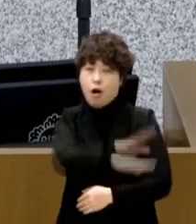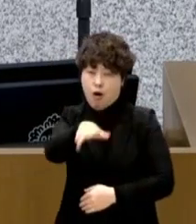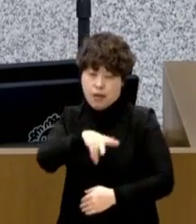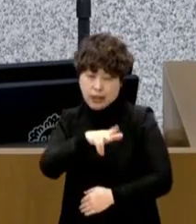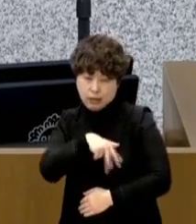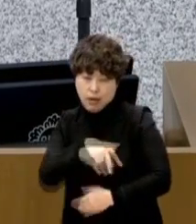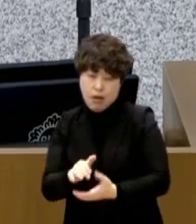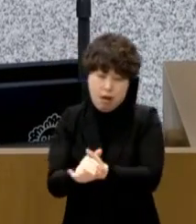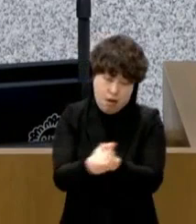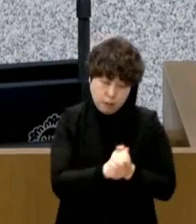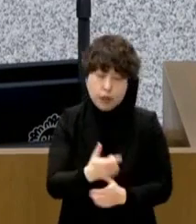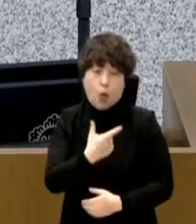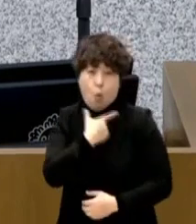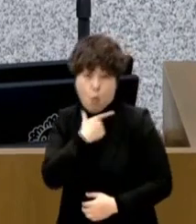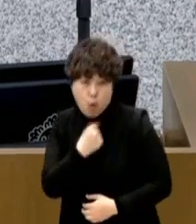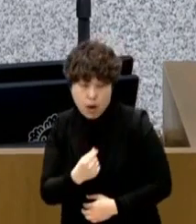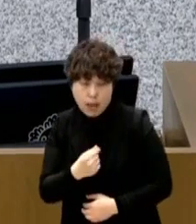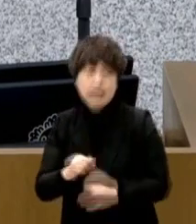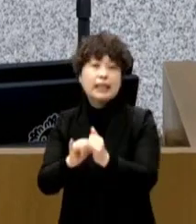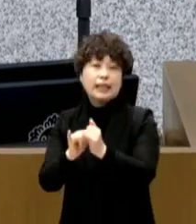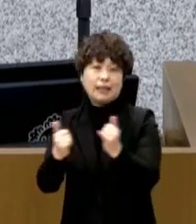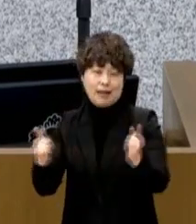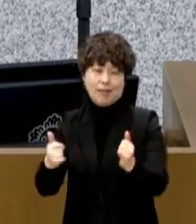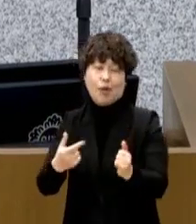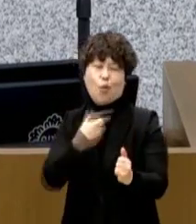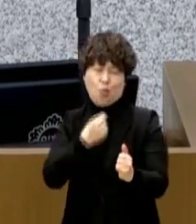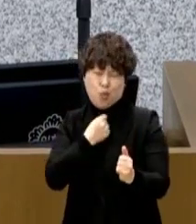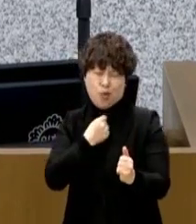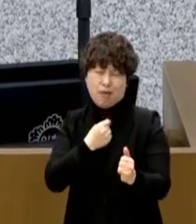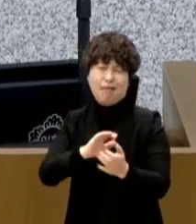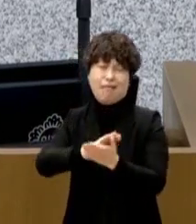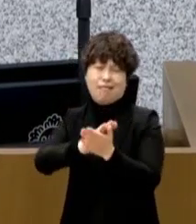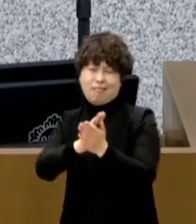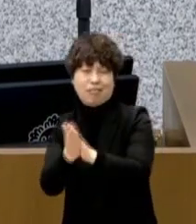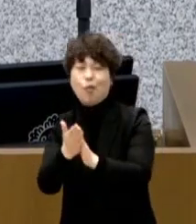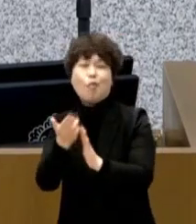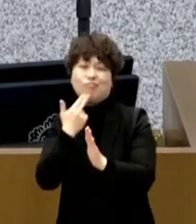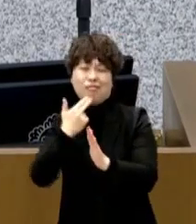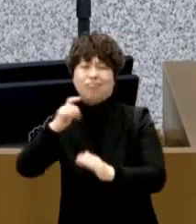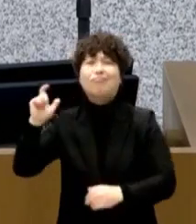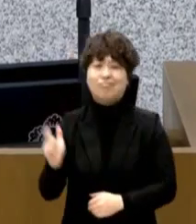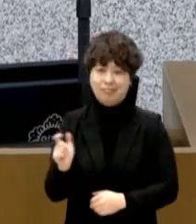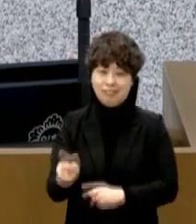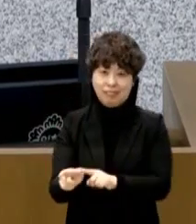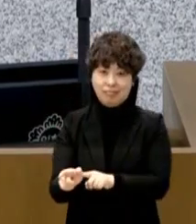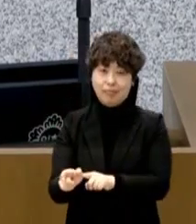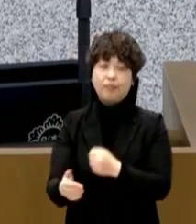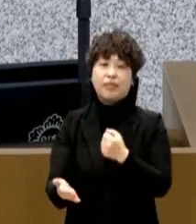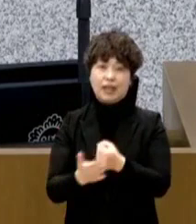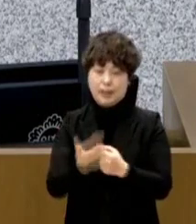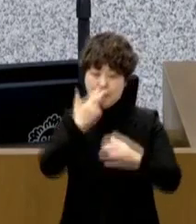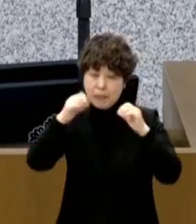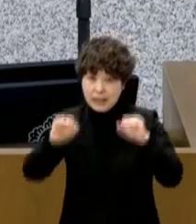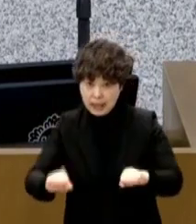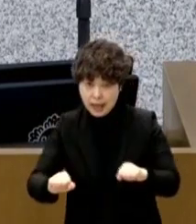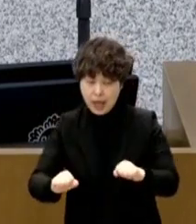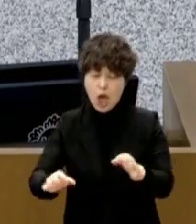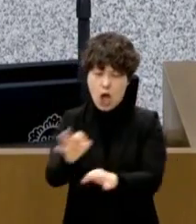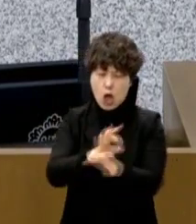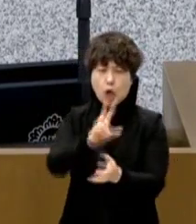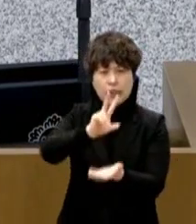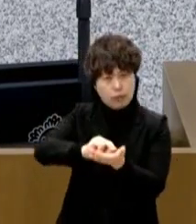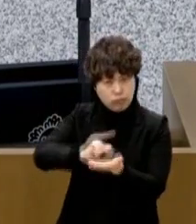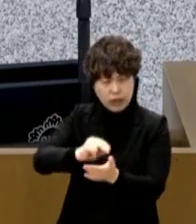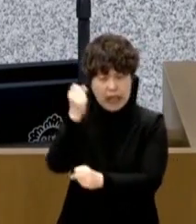협치를 바라는 도민들의 뜻은 변함없이 견고합니다. 적어도 민생, 경제 문제의